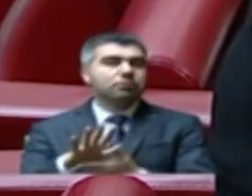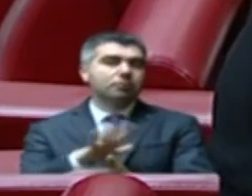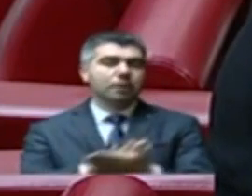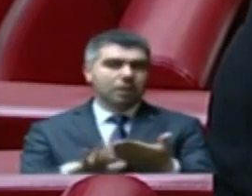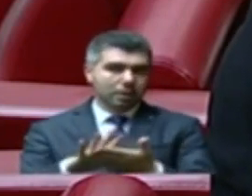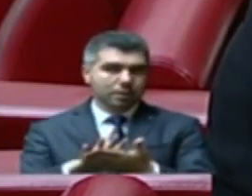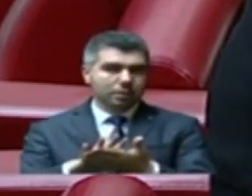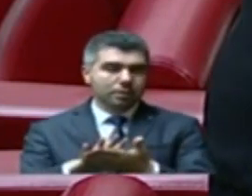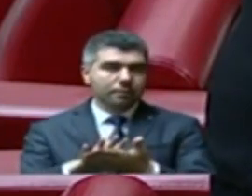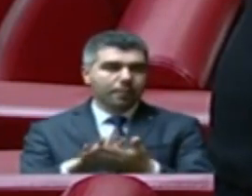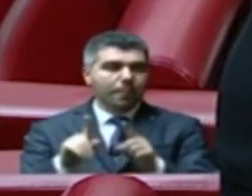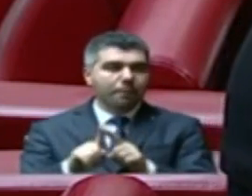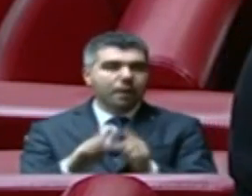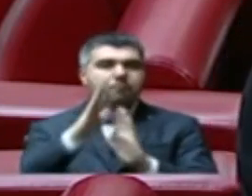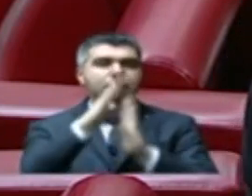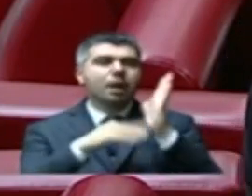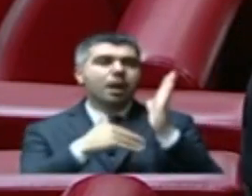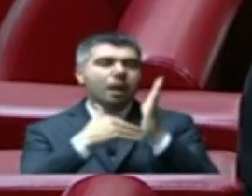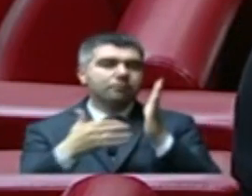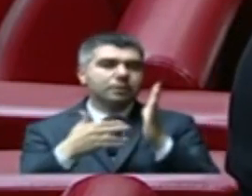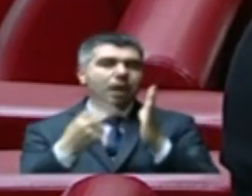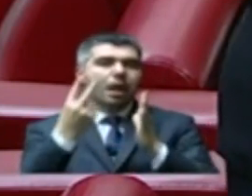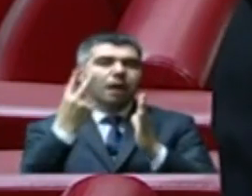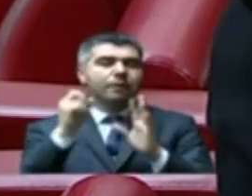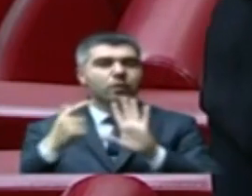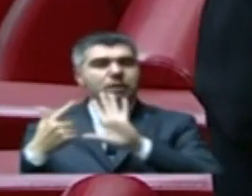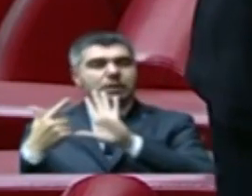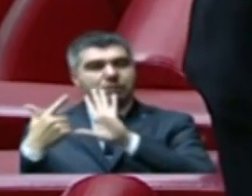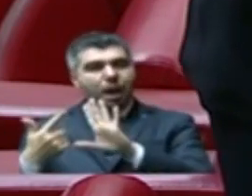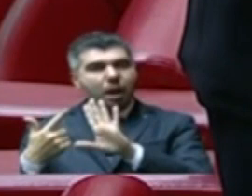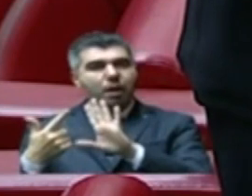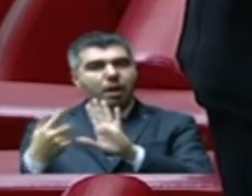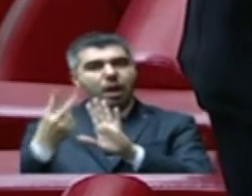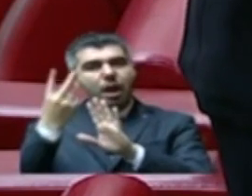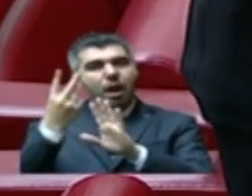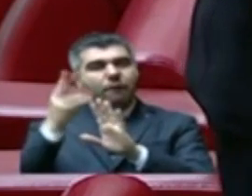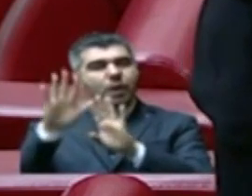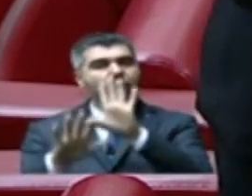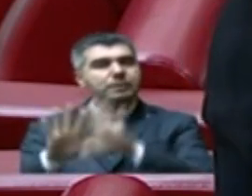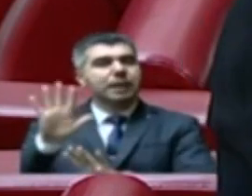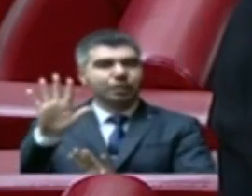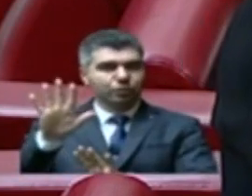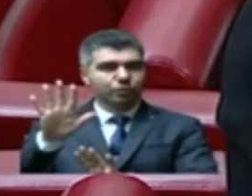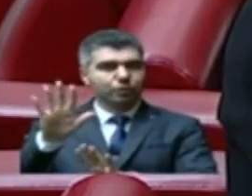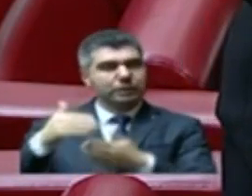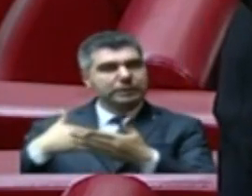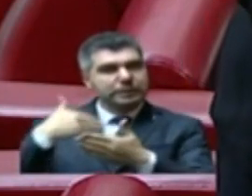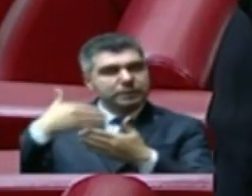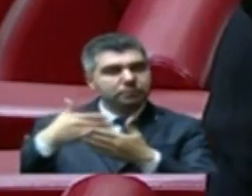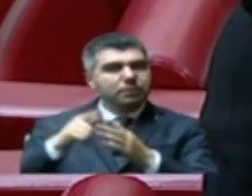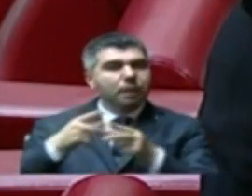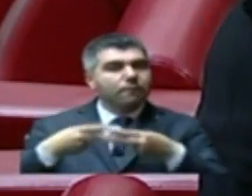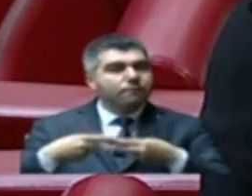القطاع استفد من رؤية استراتيجية 2007-2015، من خلال هذه الرؤية الاستراتيجية 2007-2015 توضعت مجموعة